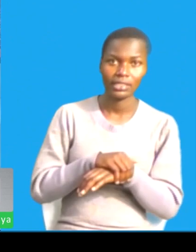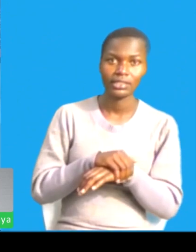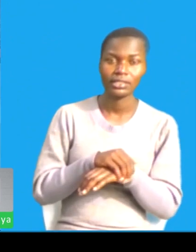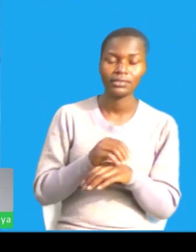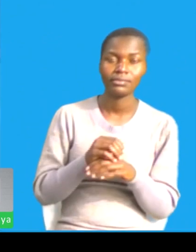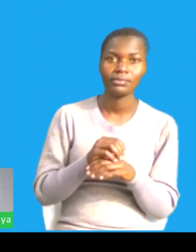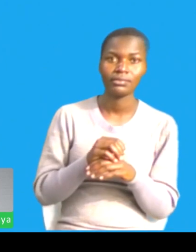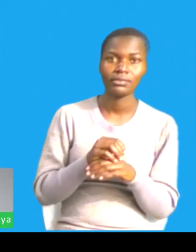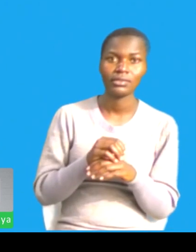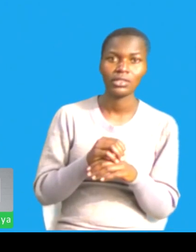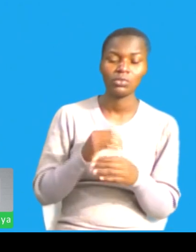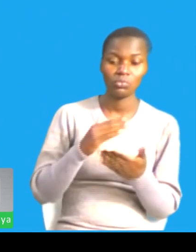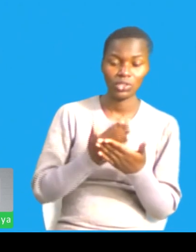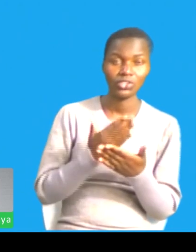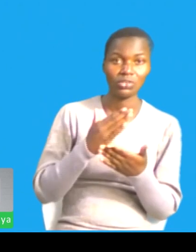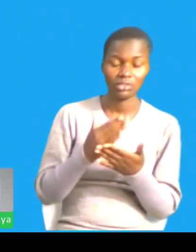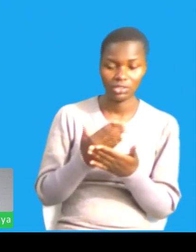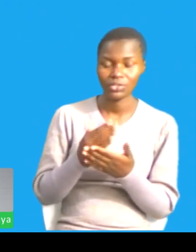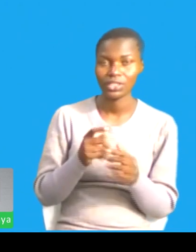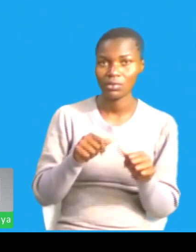kama ni fedha tukishare, tunashare vizuri.